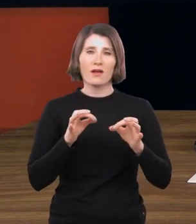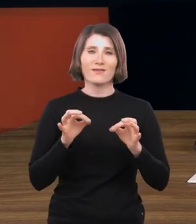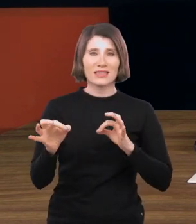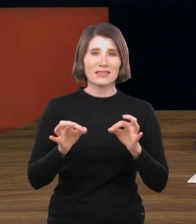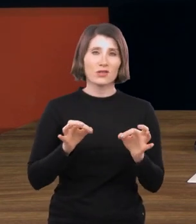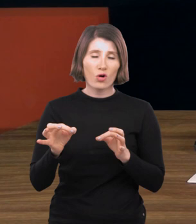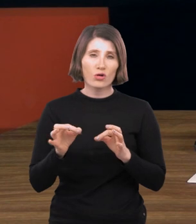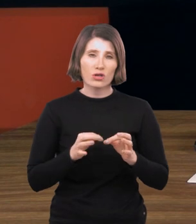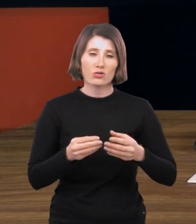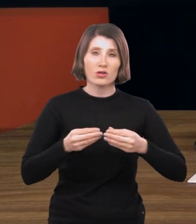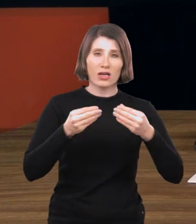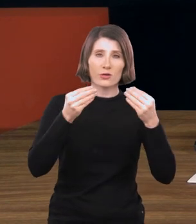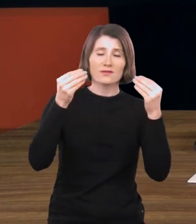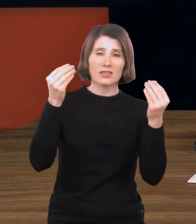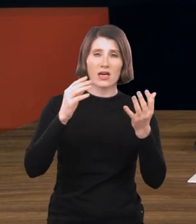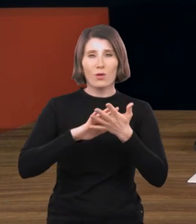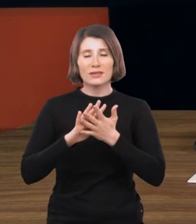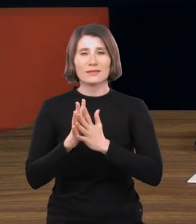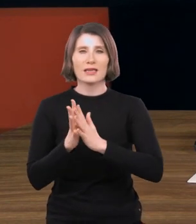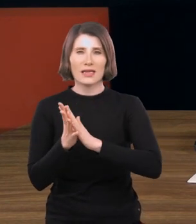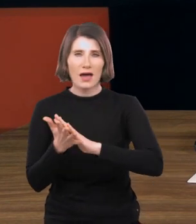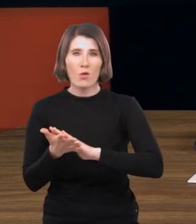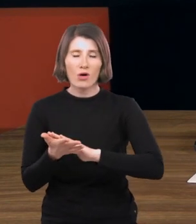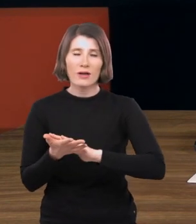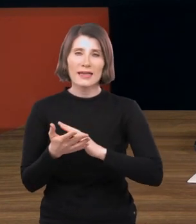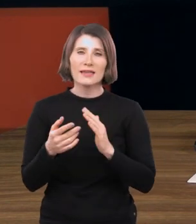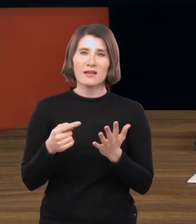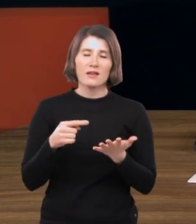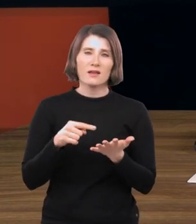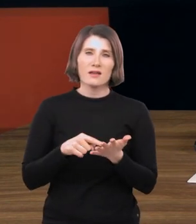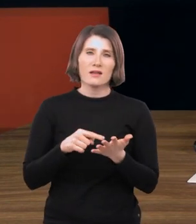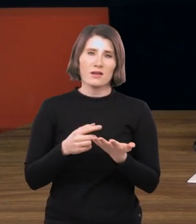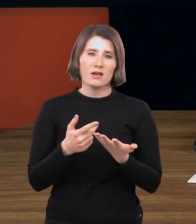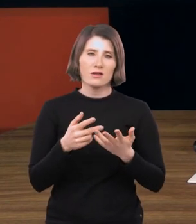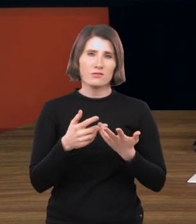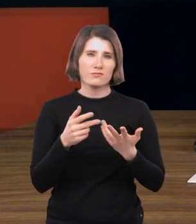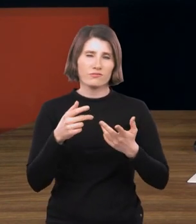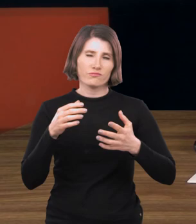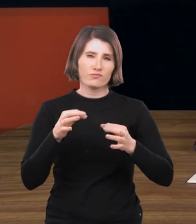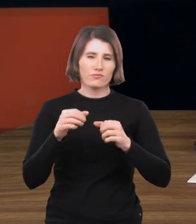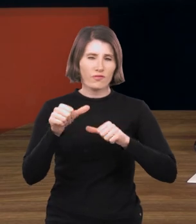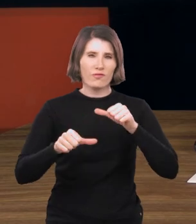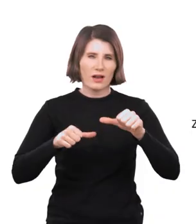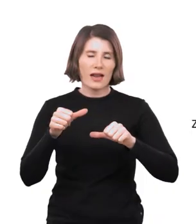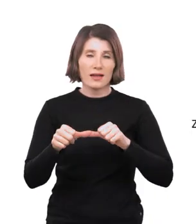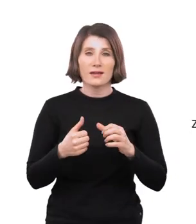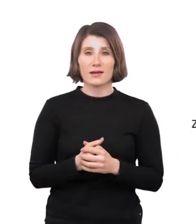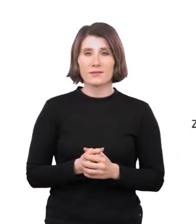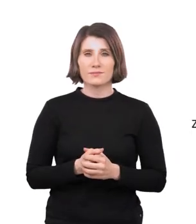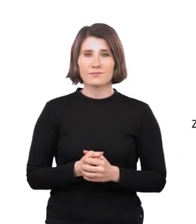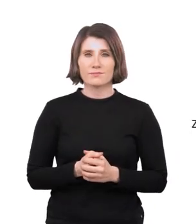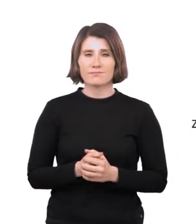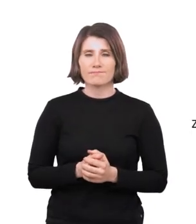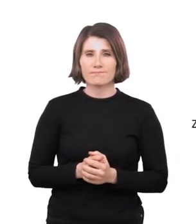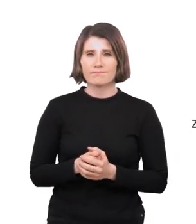jak rozwijało się i jak ewoluowało właśnie w przestrzeni historii.